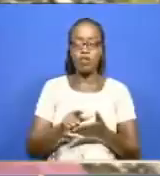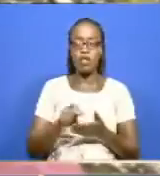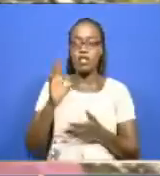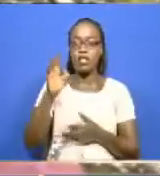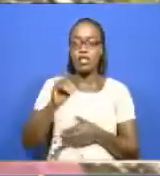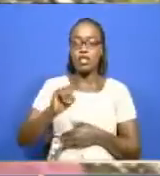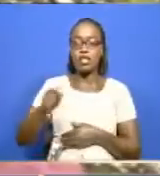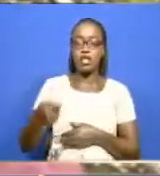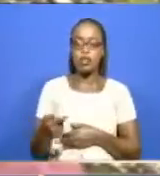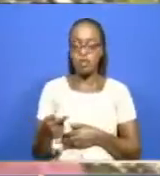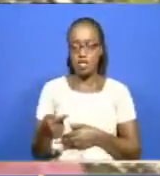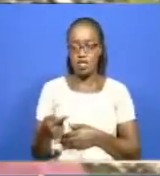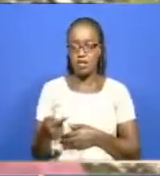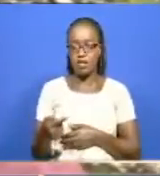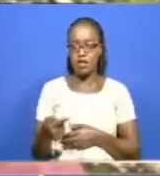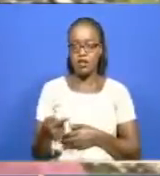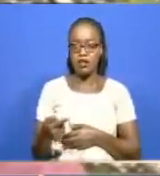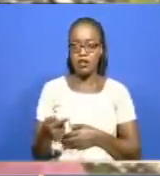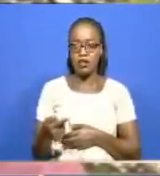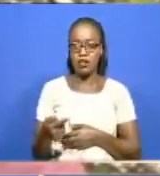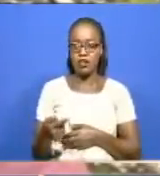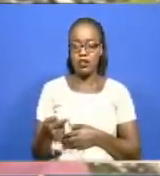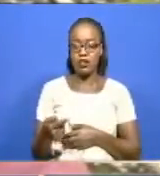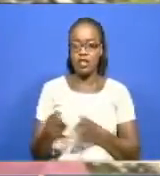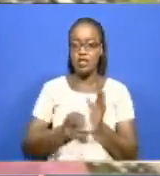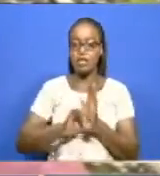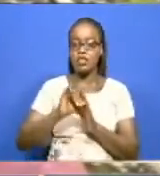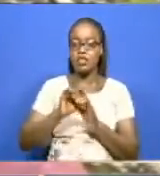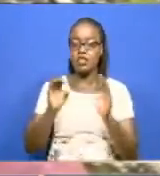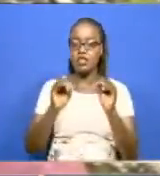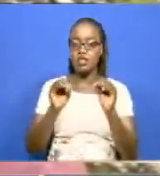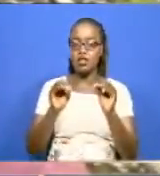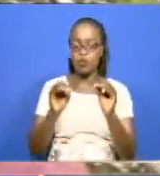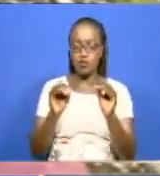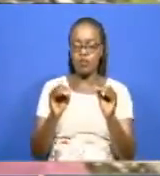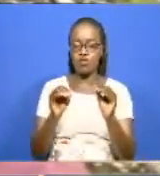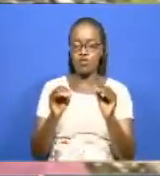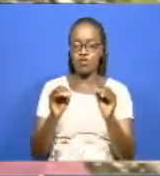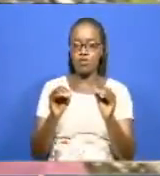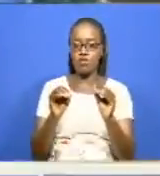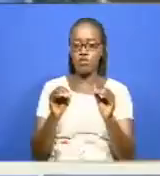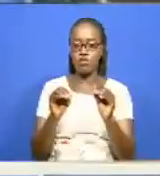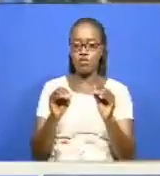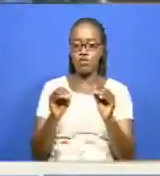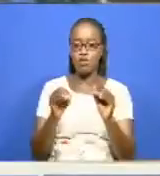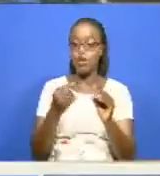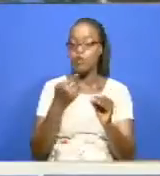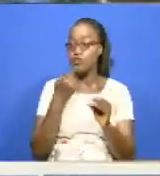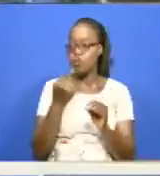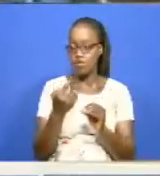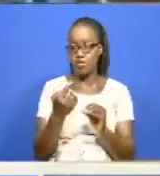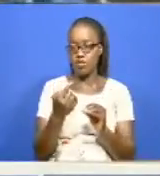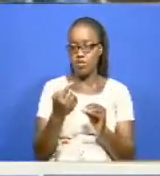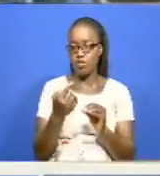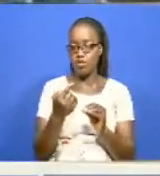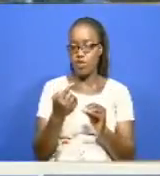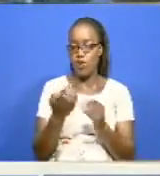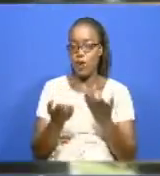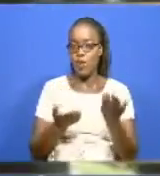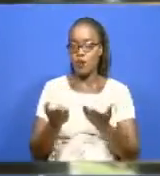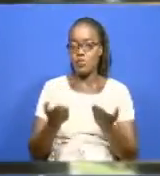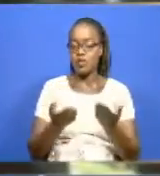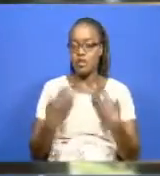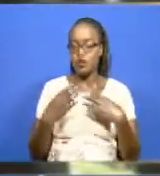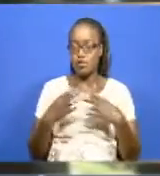30,000 shillings ambao hauna riba na hauna security. Kwa hivyo tungependa kuuliza wafanyi biashara ambao